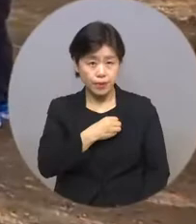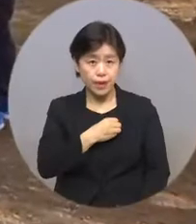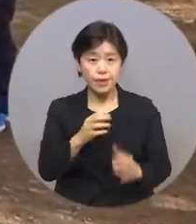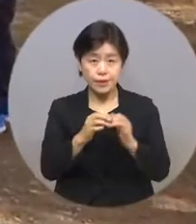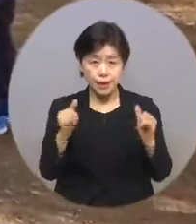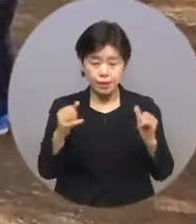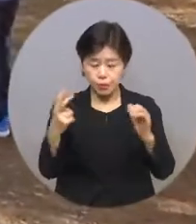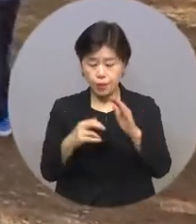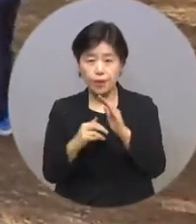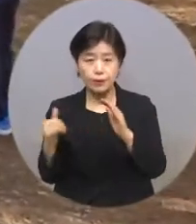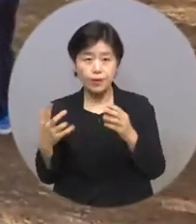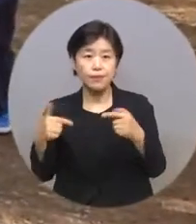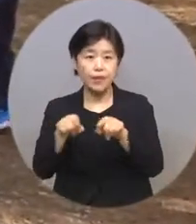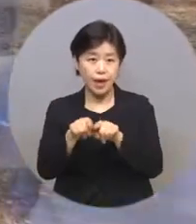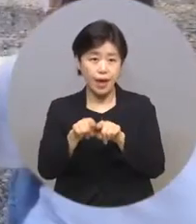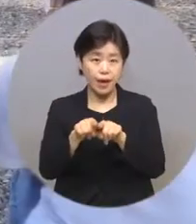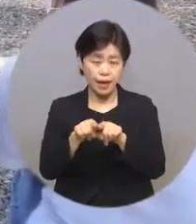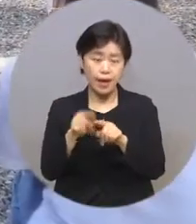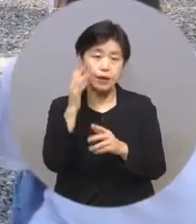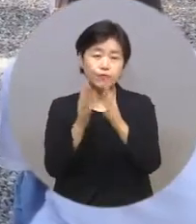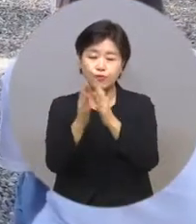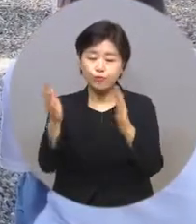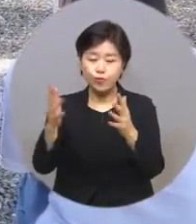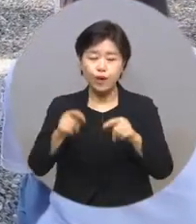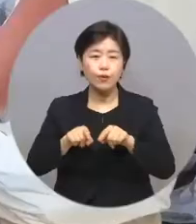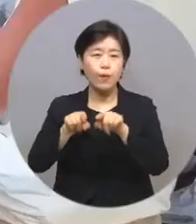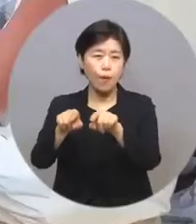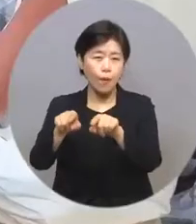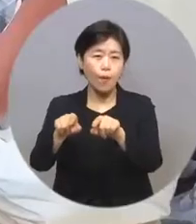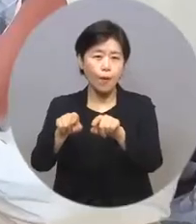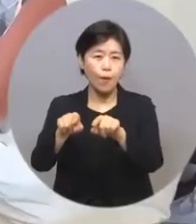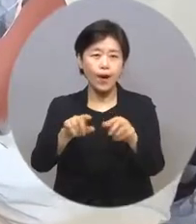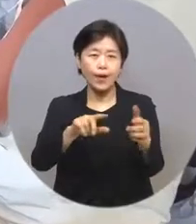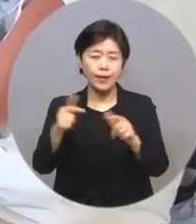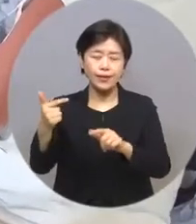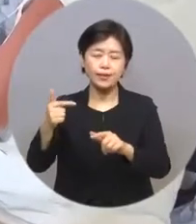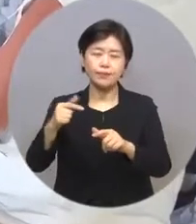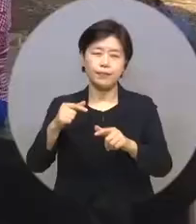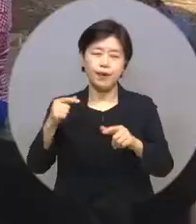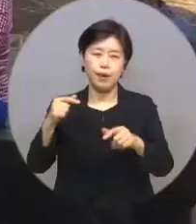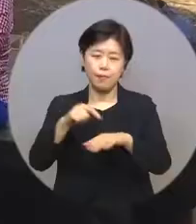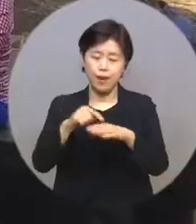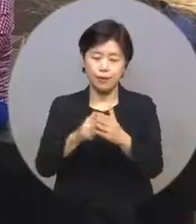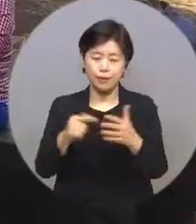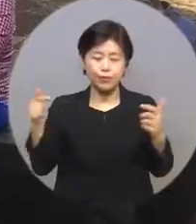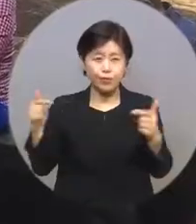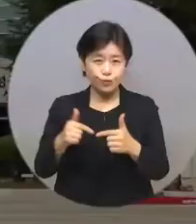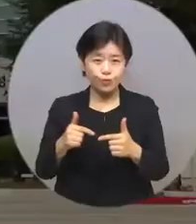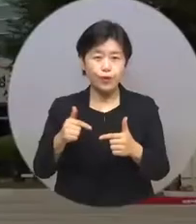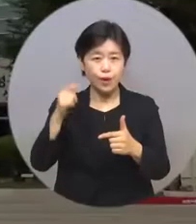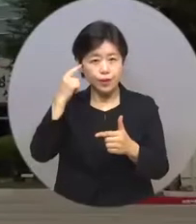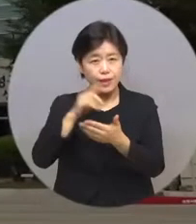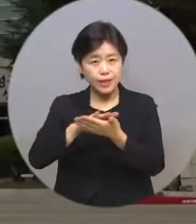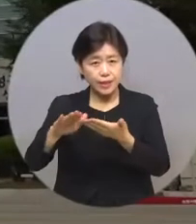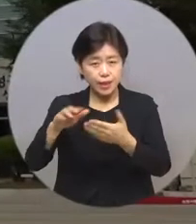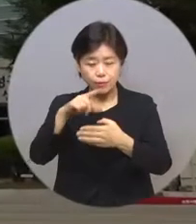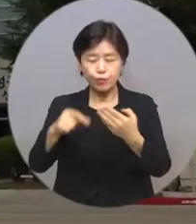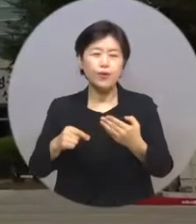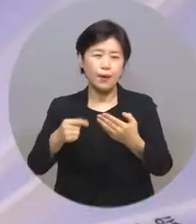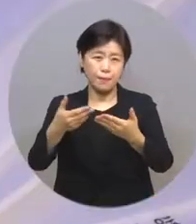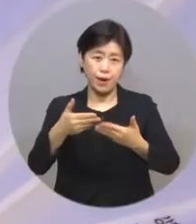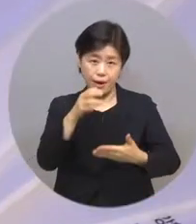횡성군 공급면에 소지한 화백나무숲에서 산림교육 전문가와 가족힐링 산림치유 프로그램을 진행했습니다 횡성군